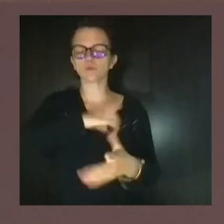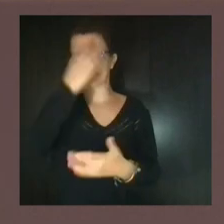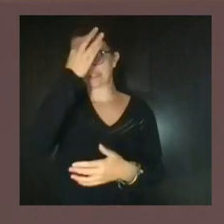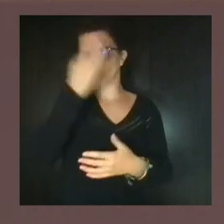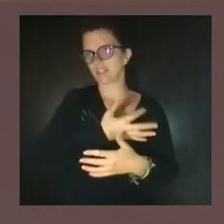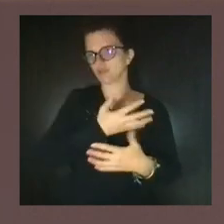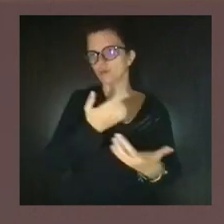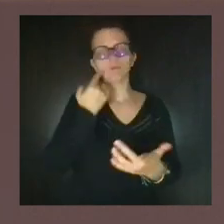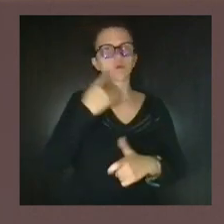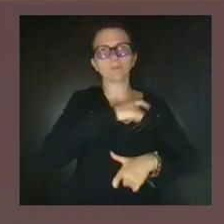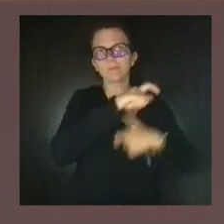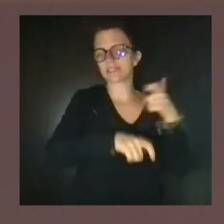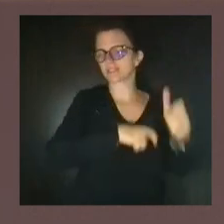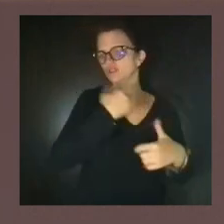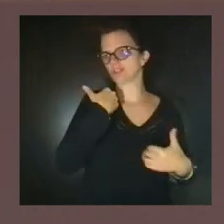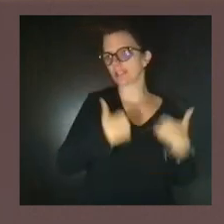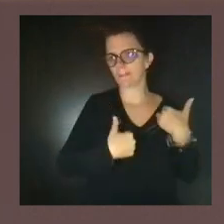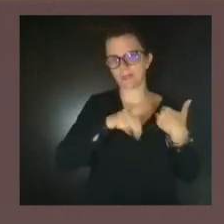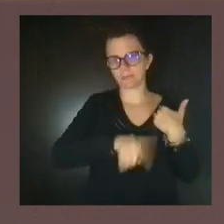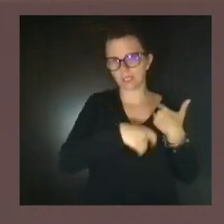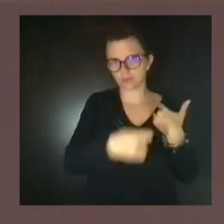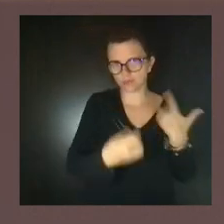c'est pour les personnes handicapées, bien sûr, les personnes